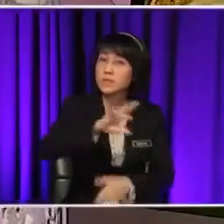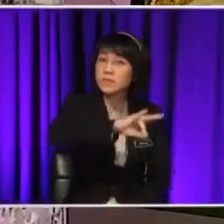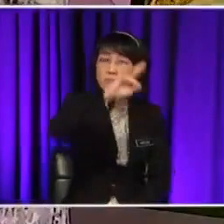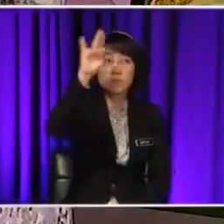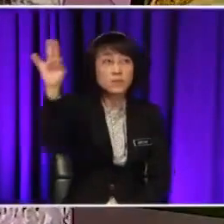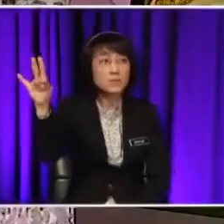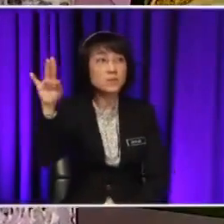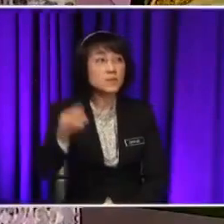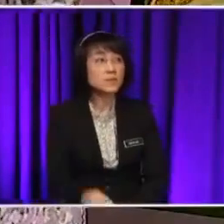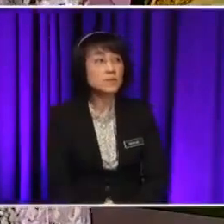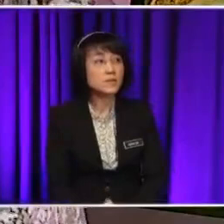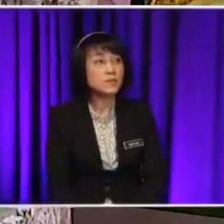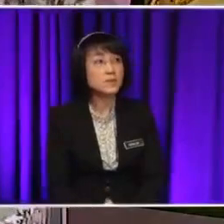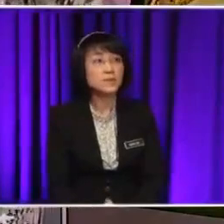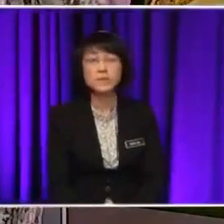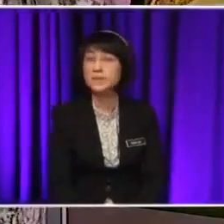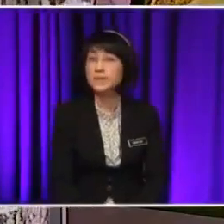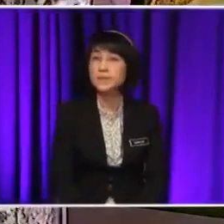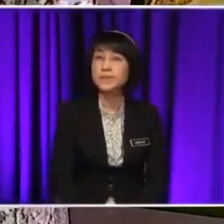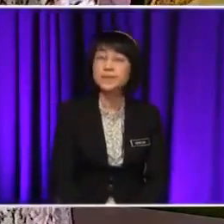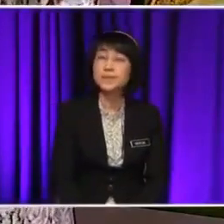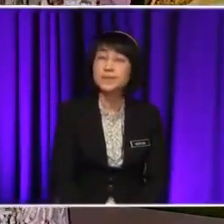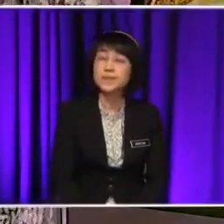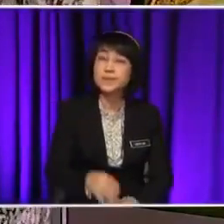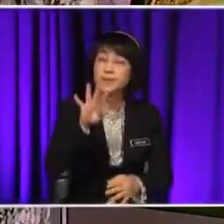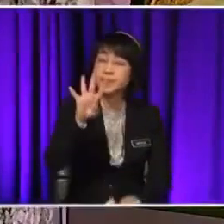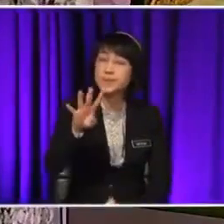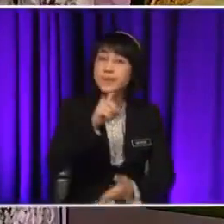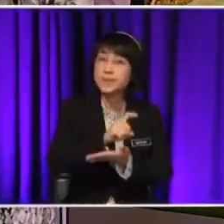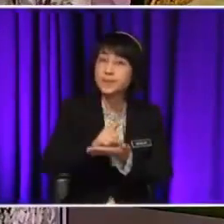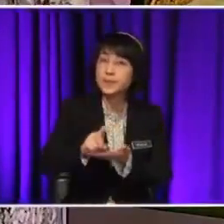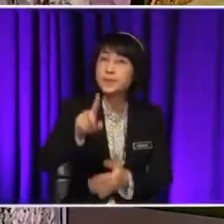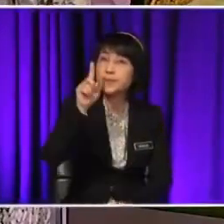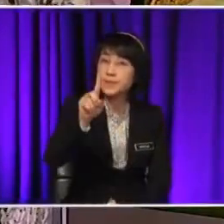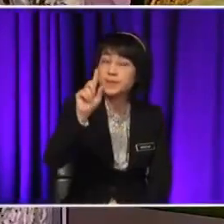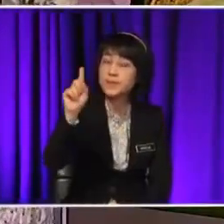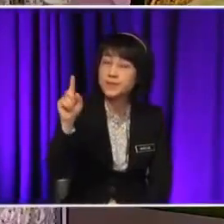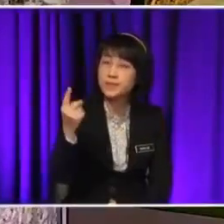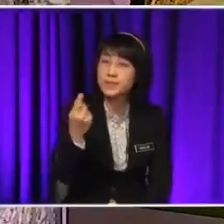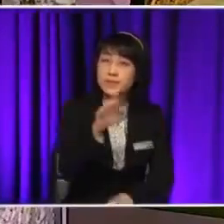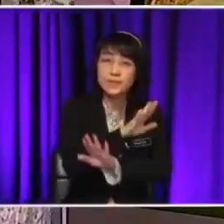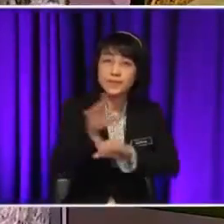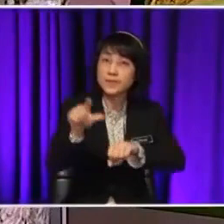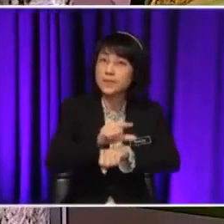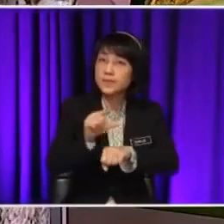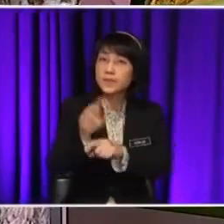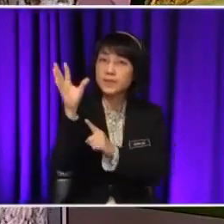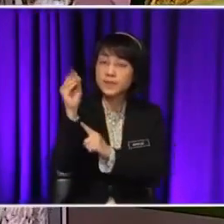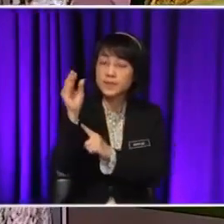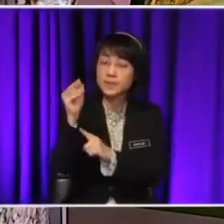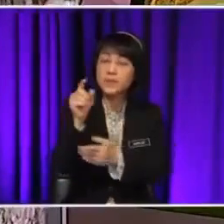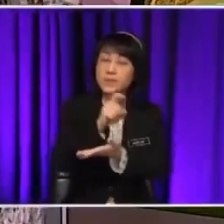skrin. Antara keempat-empat jenis batik ini tadi, hanya satu sahaja yang tidak menggunakan lilin, iaitu batik pelangi.